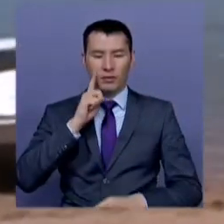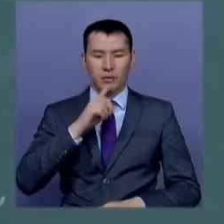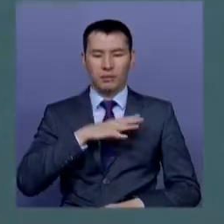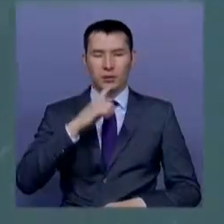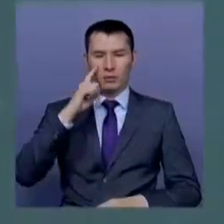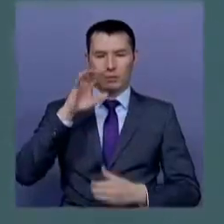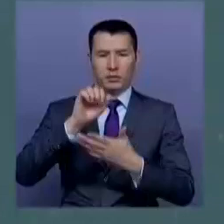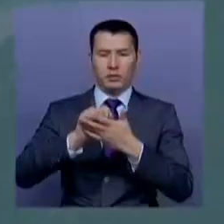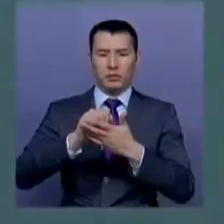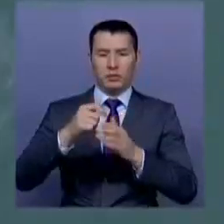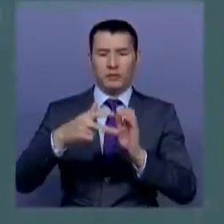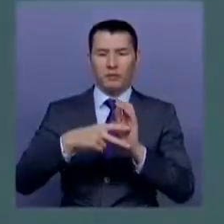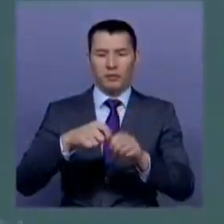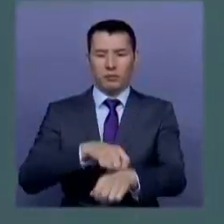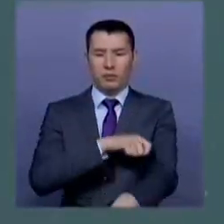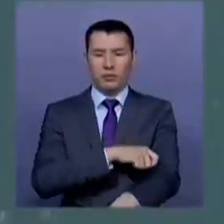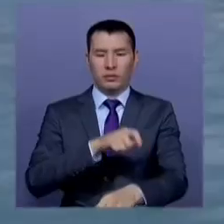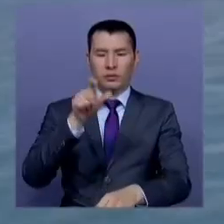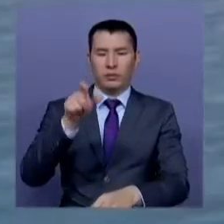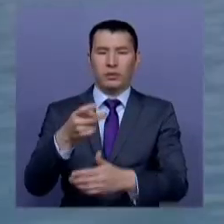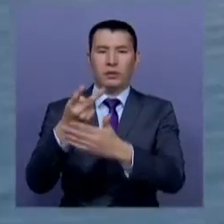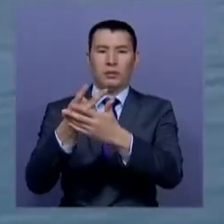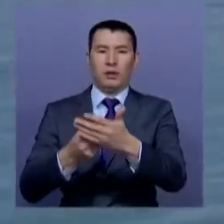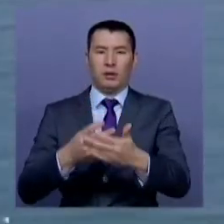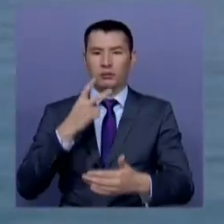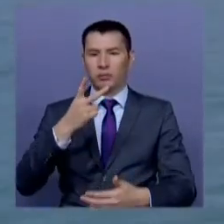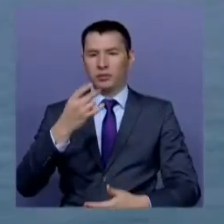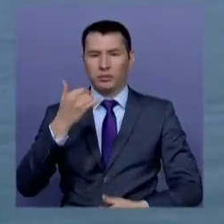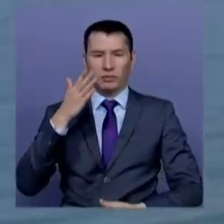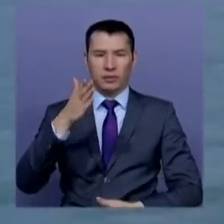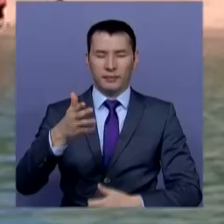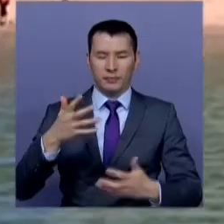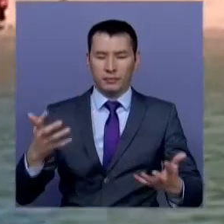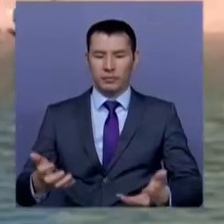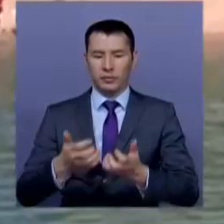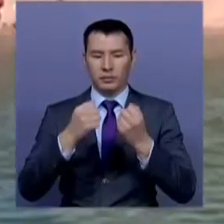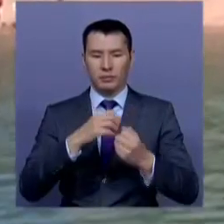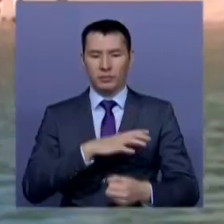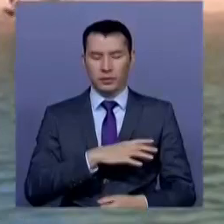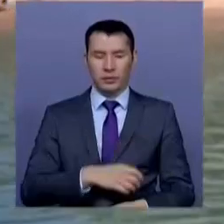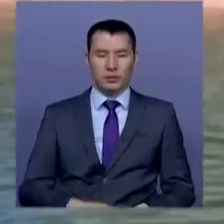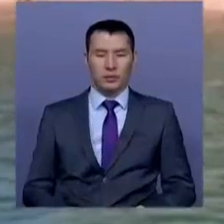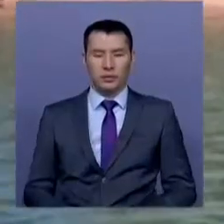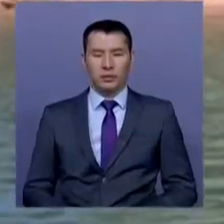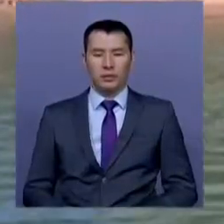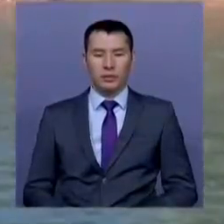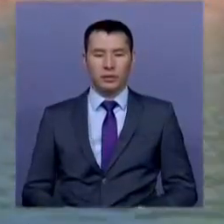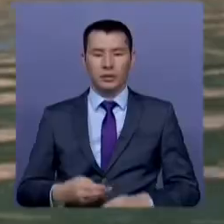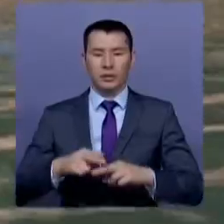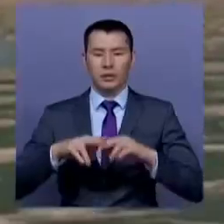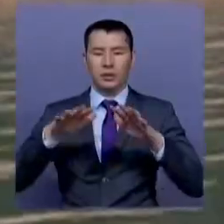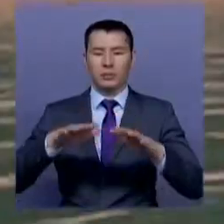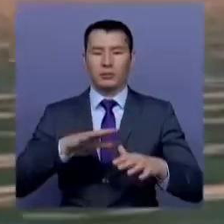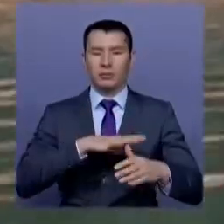заметил, как в 8 метрах от берега тонет человек. Немедля, ни секунды, юноша подплыл к нему и вытащил на сушу. На месте